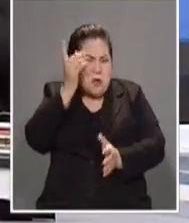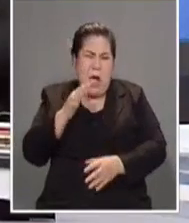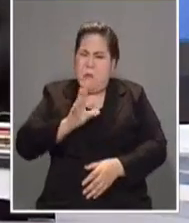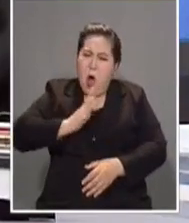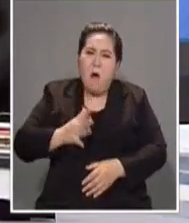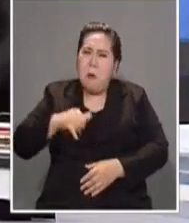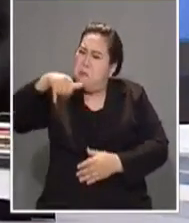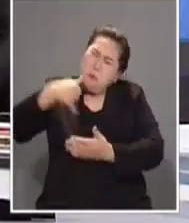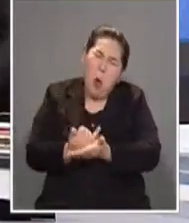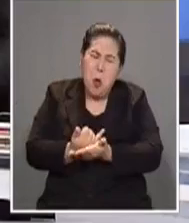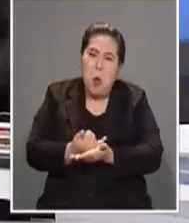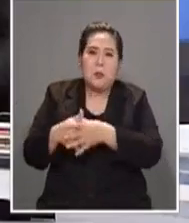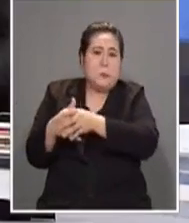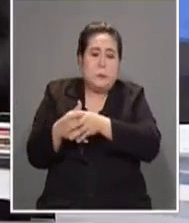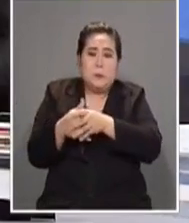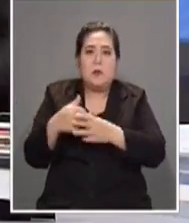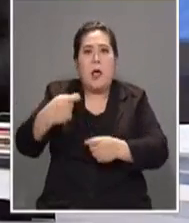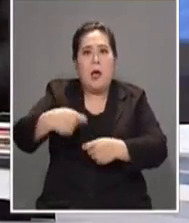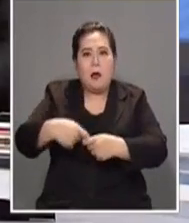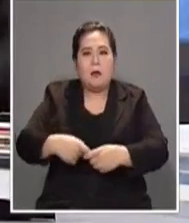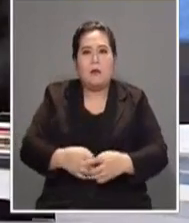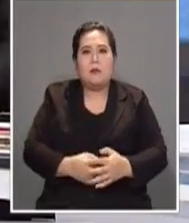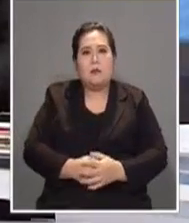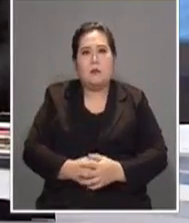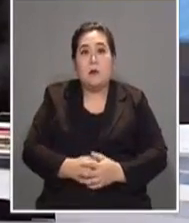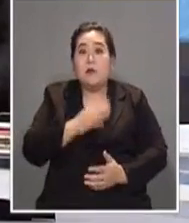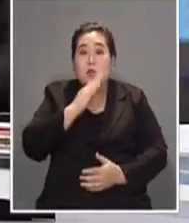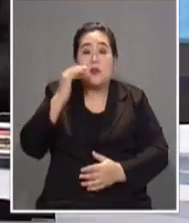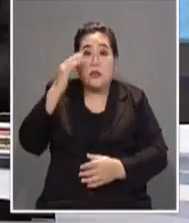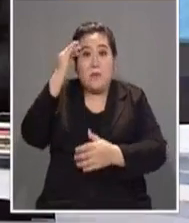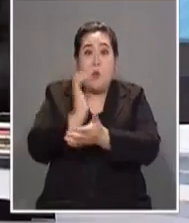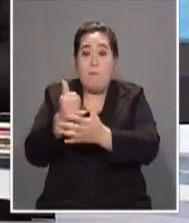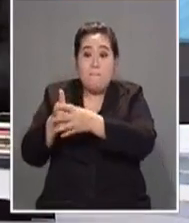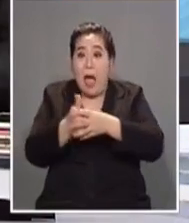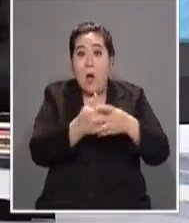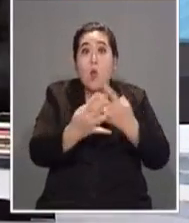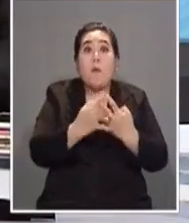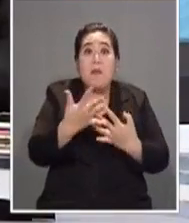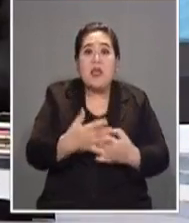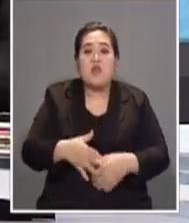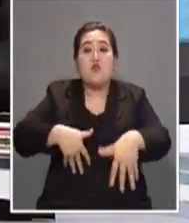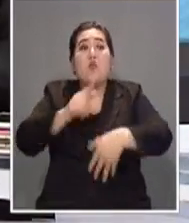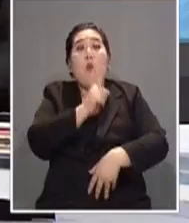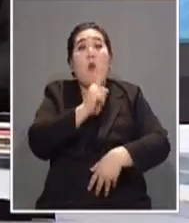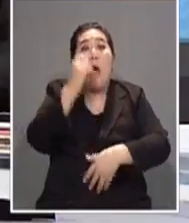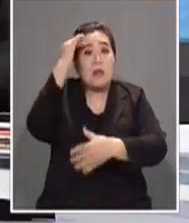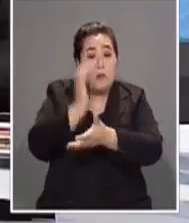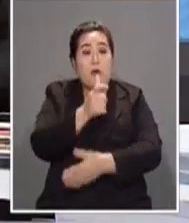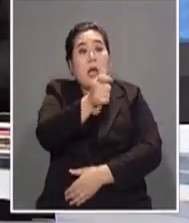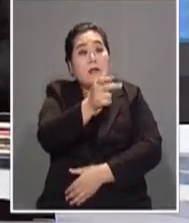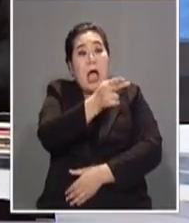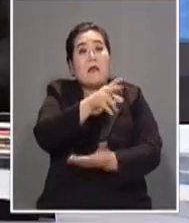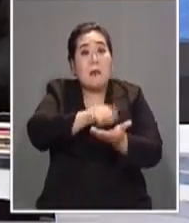ค่ะ ก็ทิ้งตัวลงไปอย่างนั้นน่ะ อ๋อค่ะ ใช่ไหมล่ะตำรวจไม่เข้าสิตำรวจโดนอีกนะ เหรออ้ าวถ่ายภาพออกสื่อ